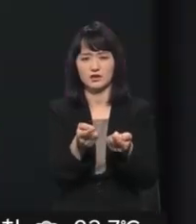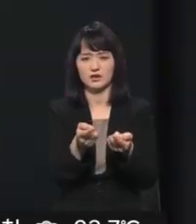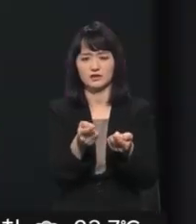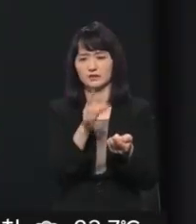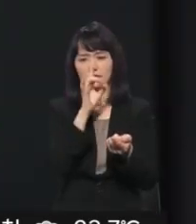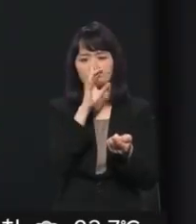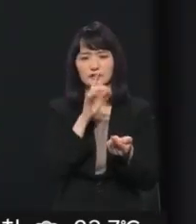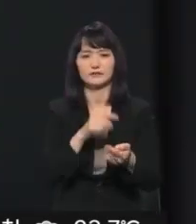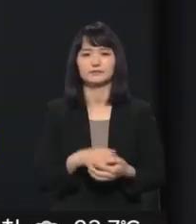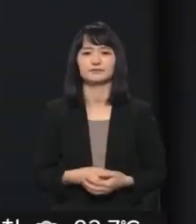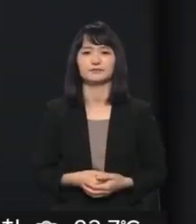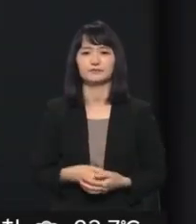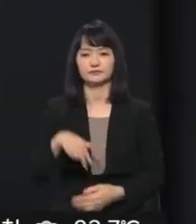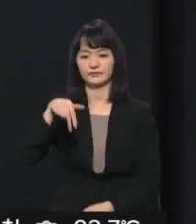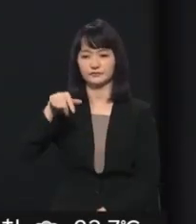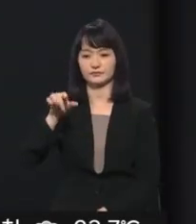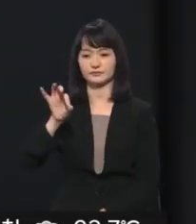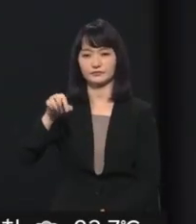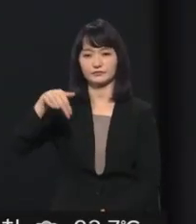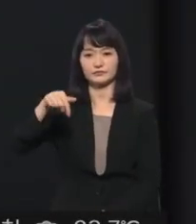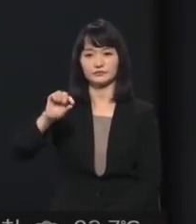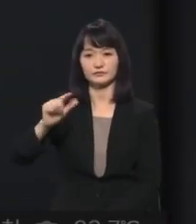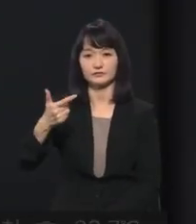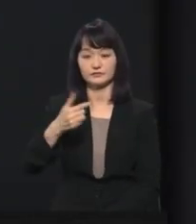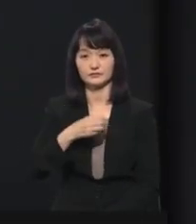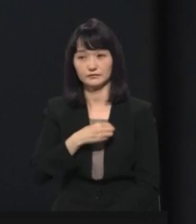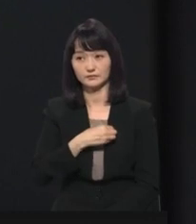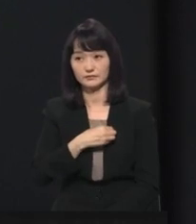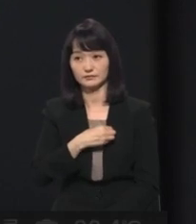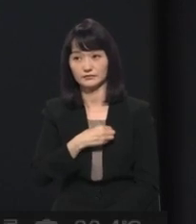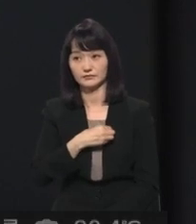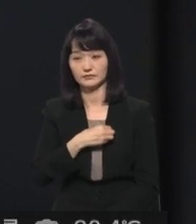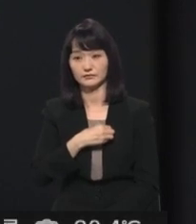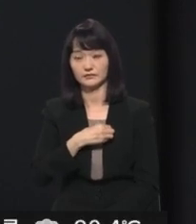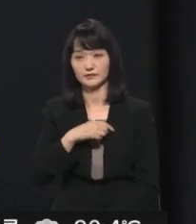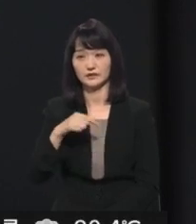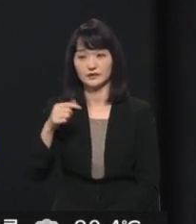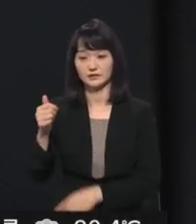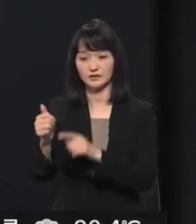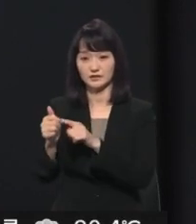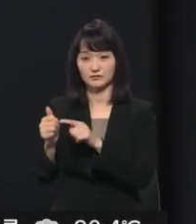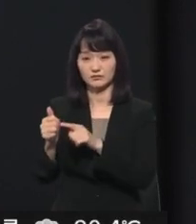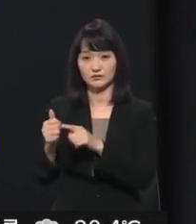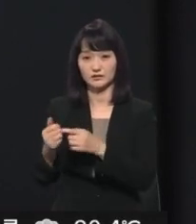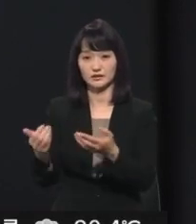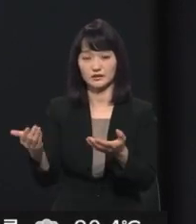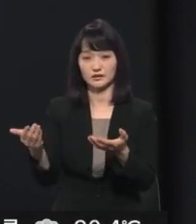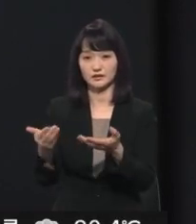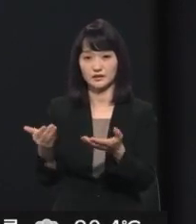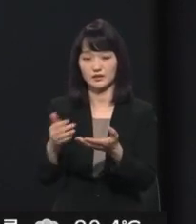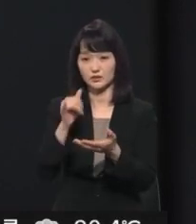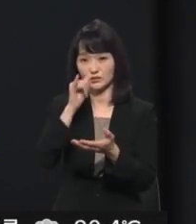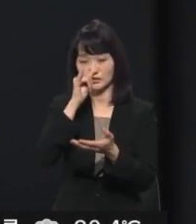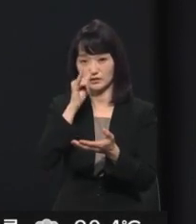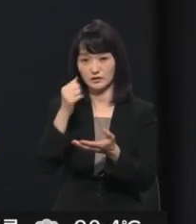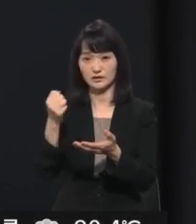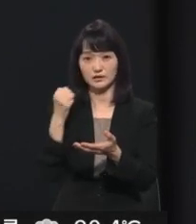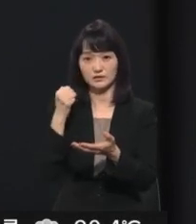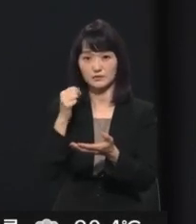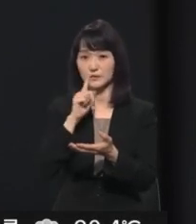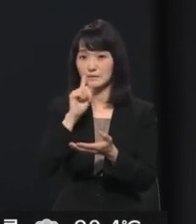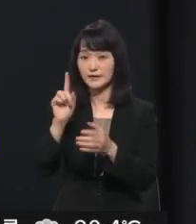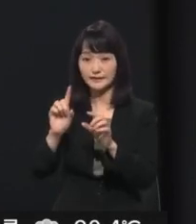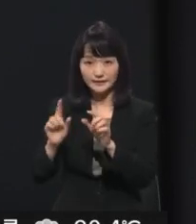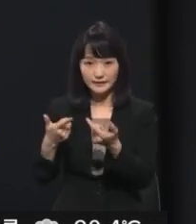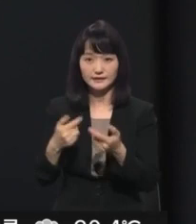말씀하셨지만 장제원 의원 이모저모 2 그분의 그릇의 크기를 따지는 게 아니라 원내대표 할 수 있는 훌륭한 중진 의원들